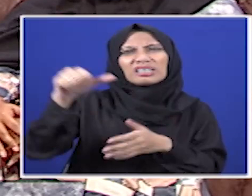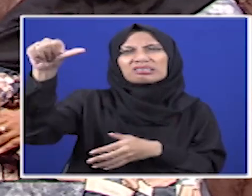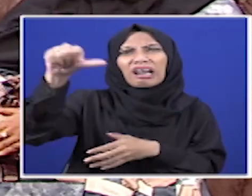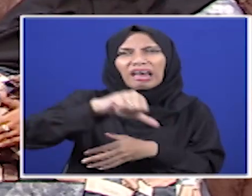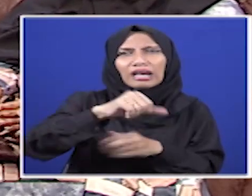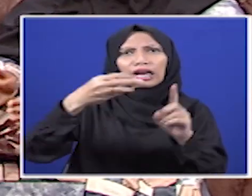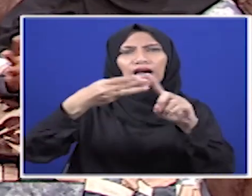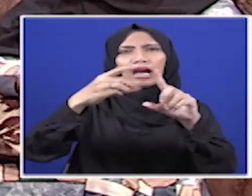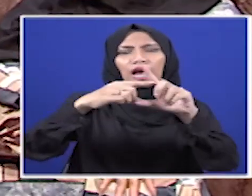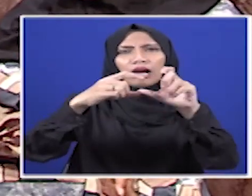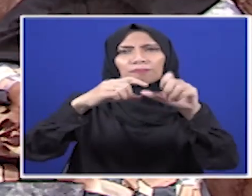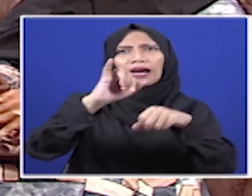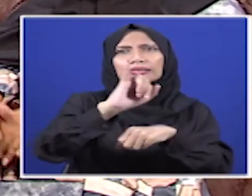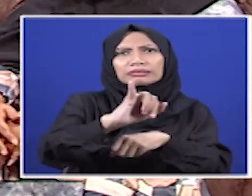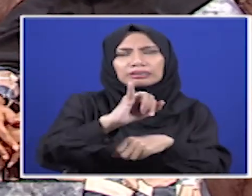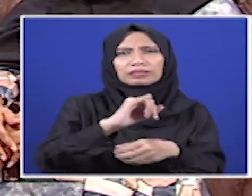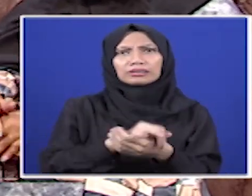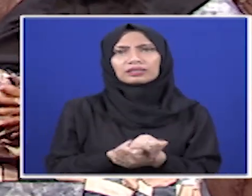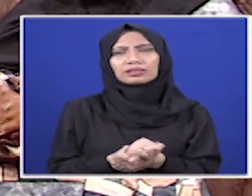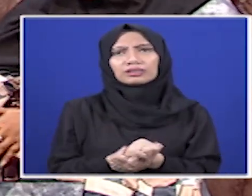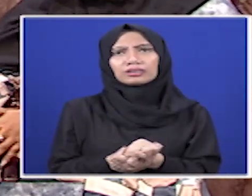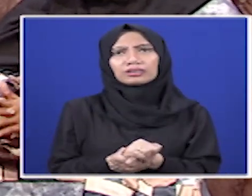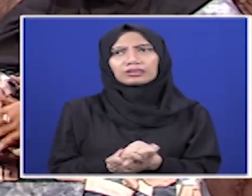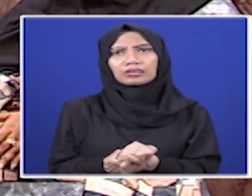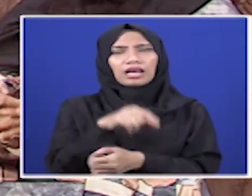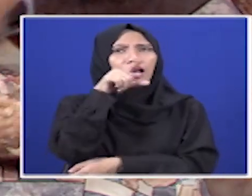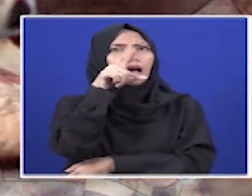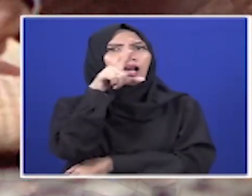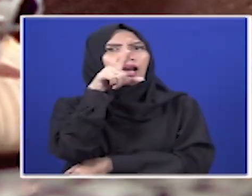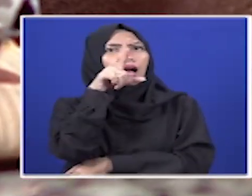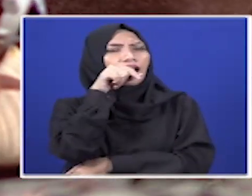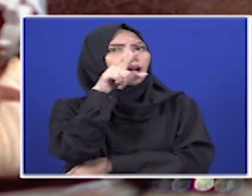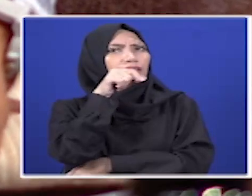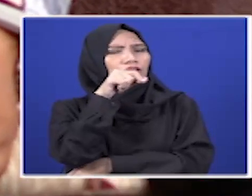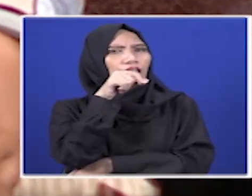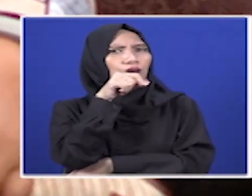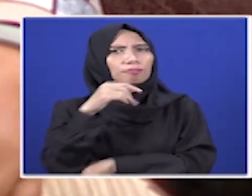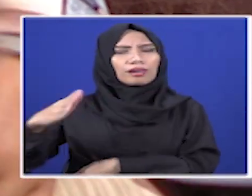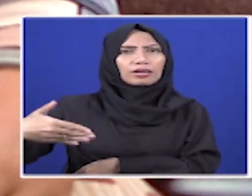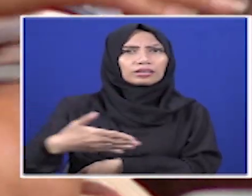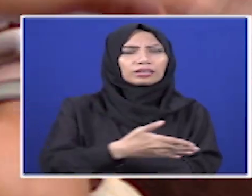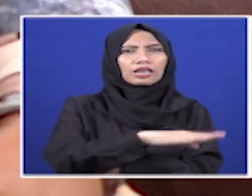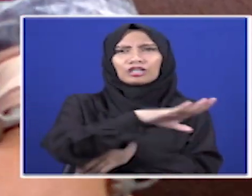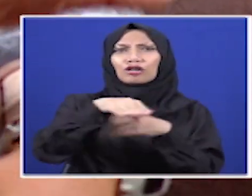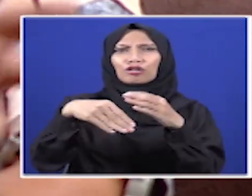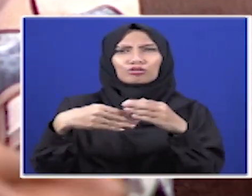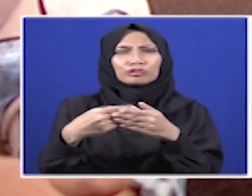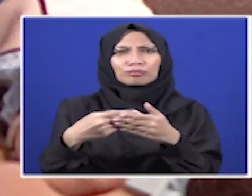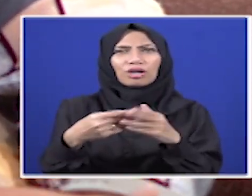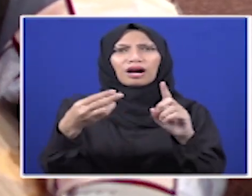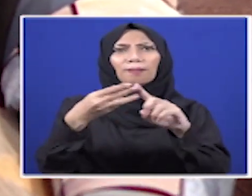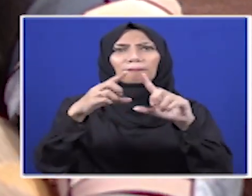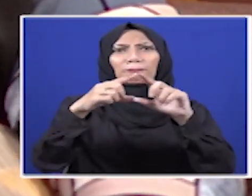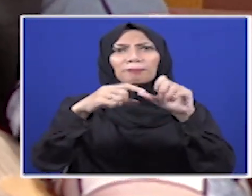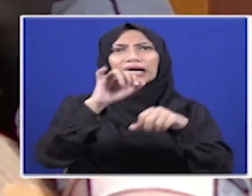sampai warung itu basi ayam cumi udang ikan semuanya kalau misalkan udah di warung itu semua jadi